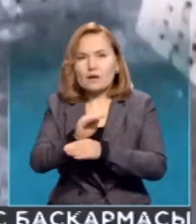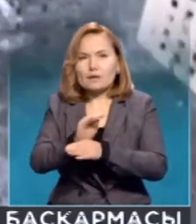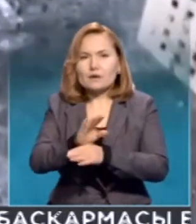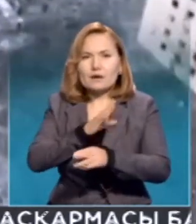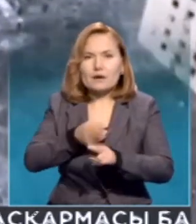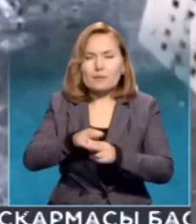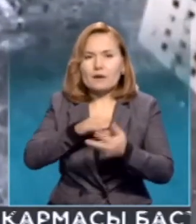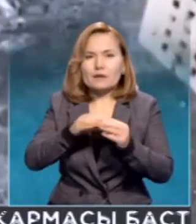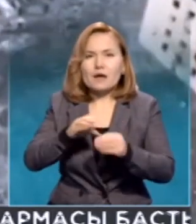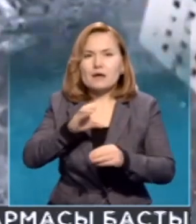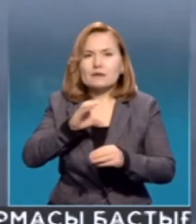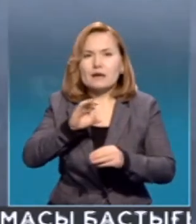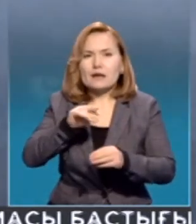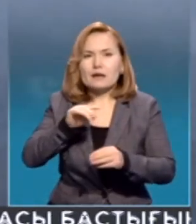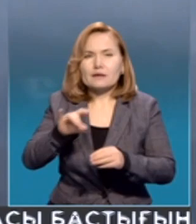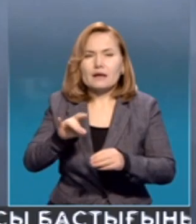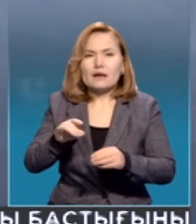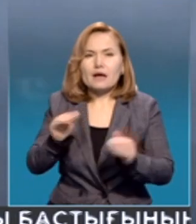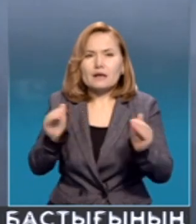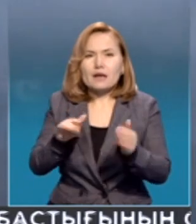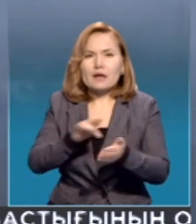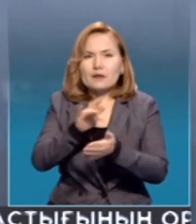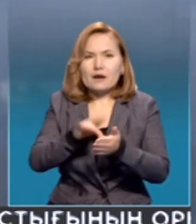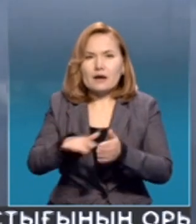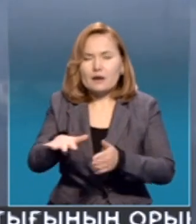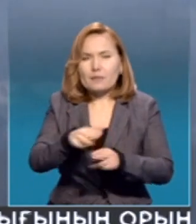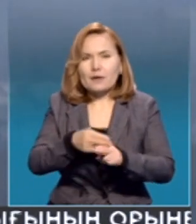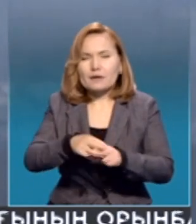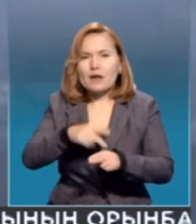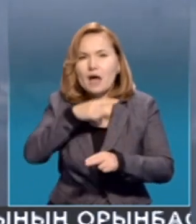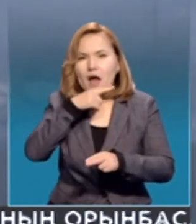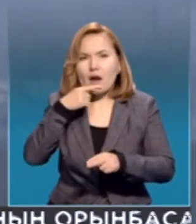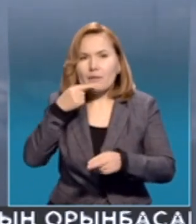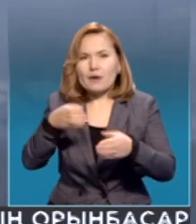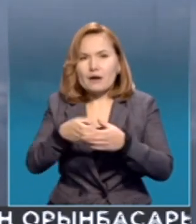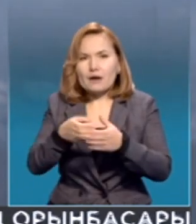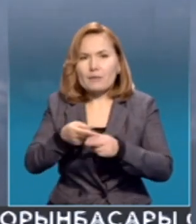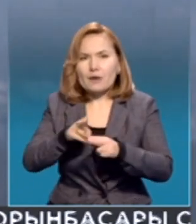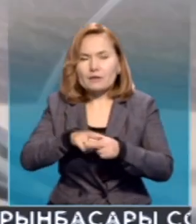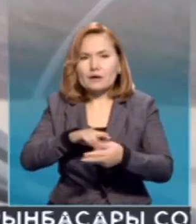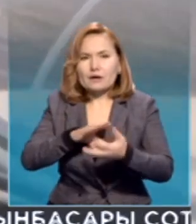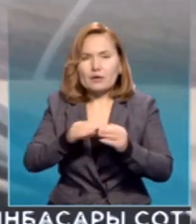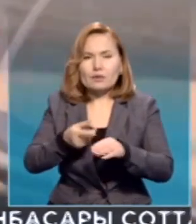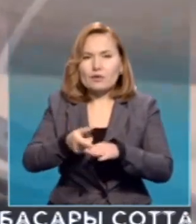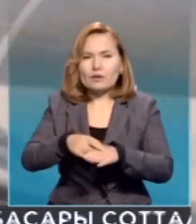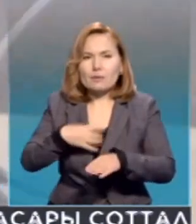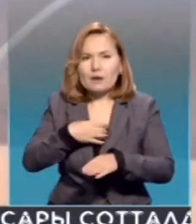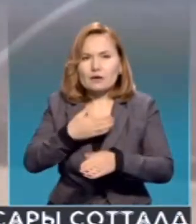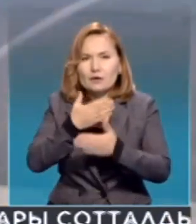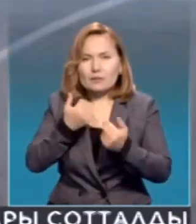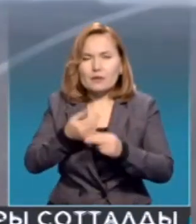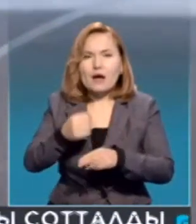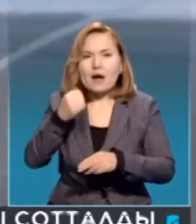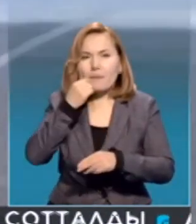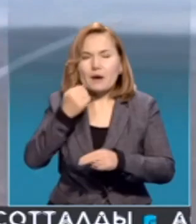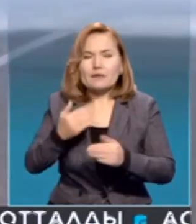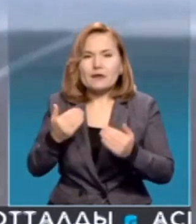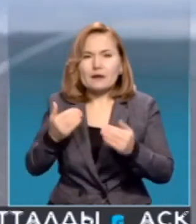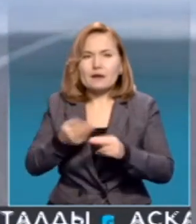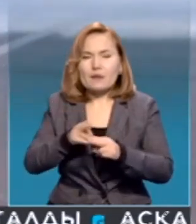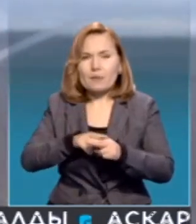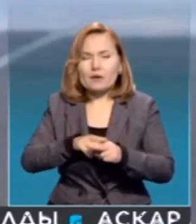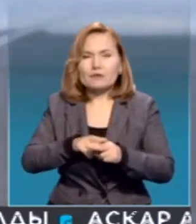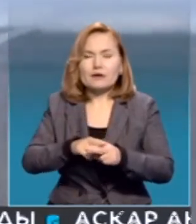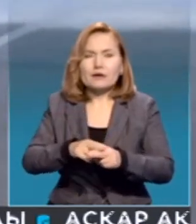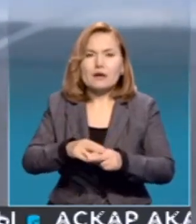сарапшылардың ойынша, Солидар шағын ғана елді мекен болғандықтан, Ресей әскері үшін оның айтарлықтай маңызы жоқ. Алайда Мәскеуге қазір